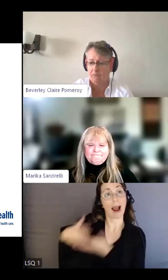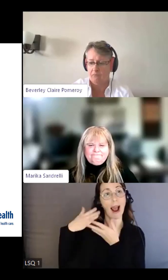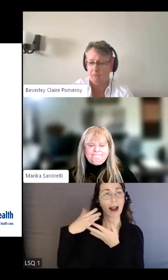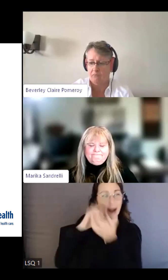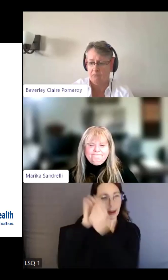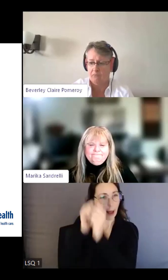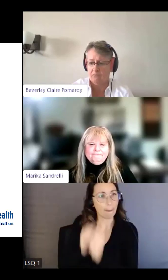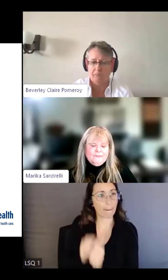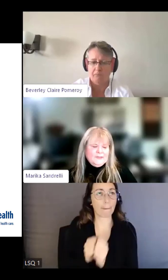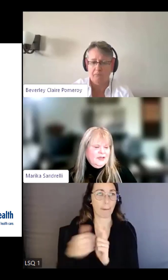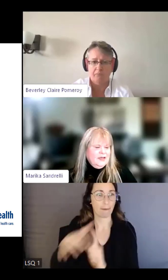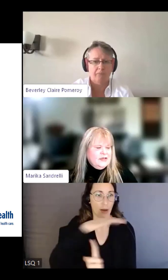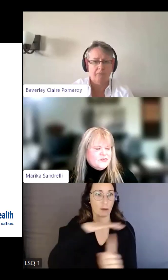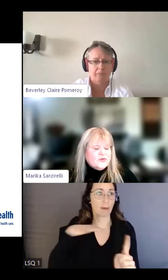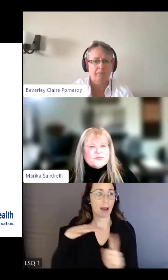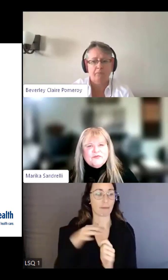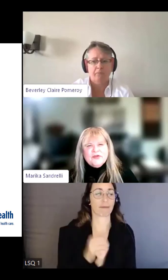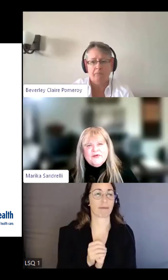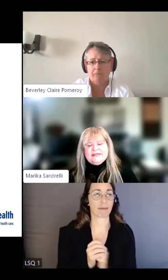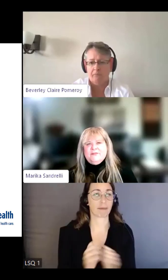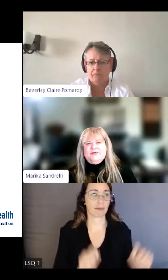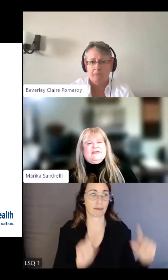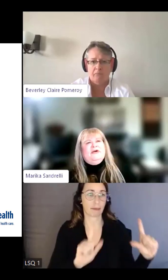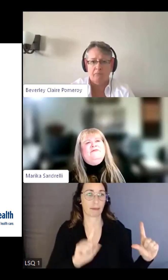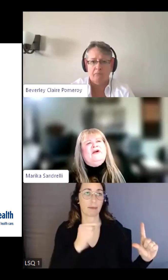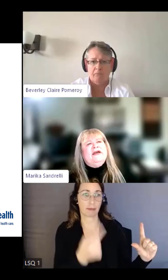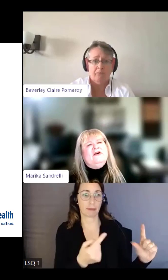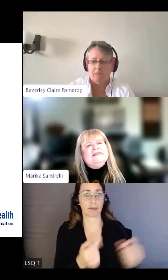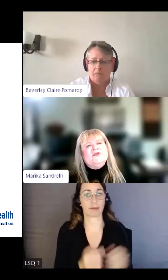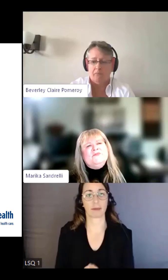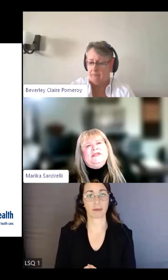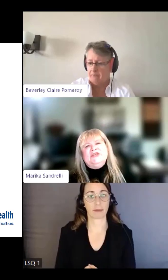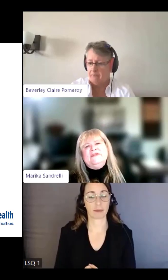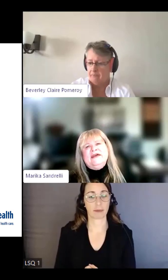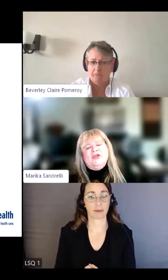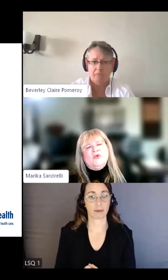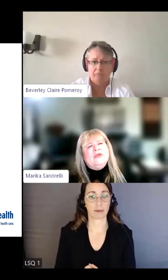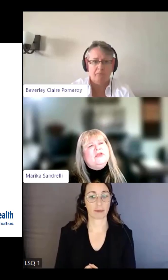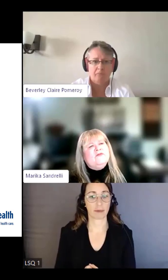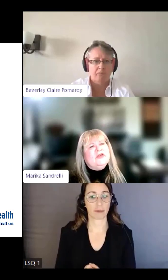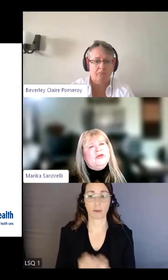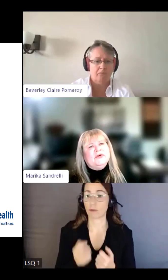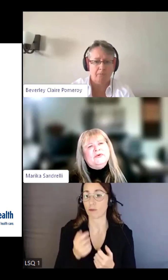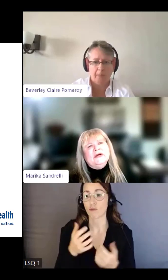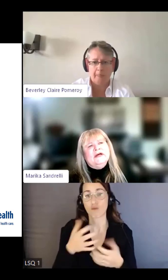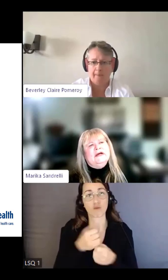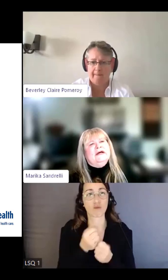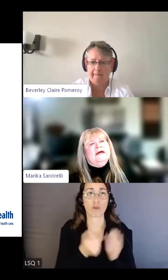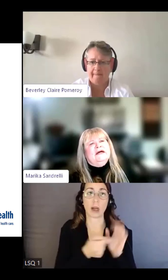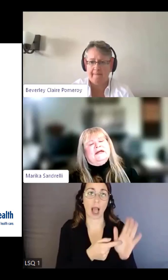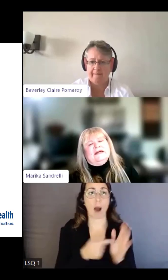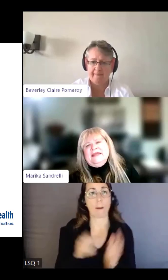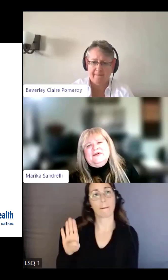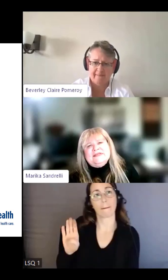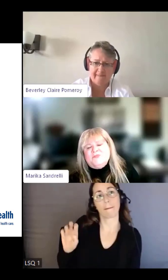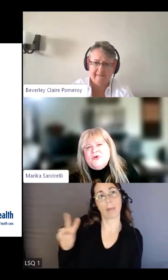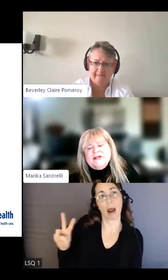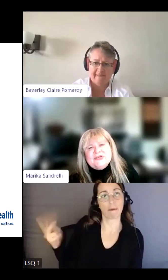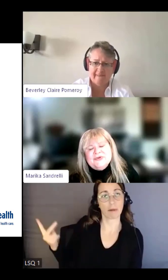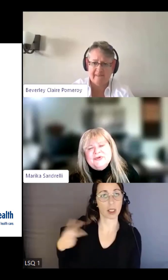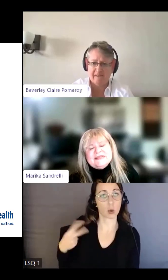Donc, c'était quelques exemples. Et Bev et moi, nous avons mentionné que nous révisons les outils